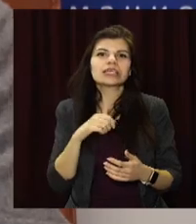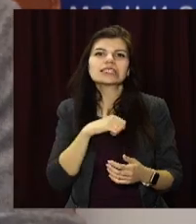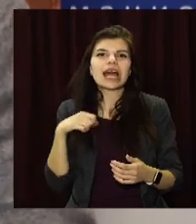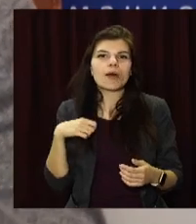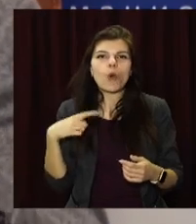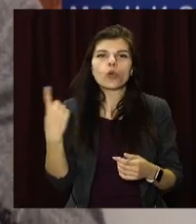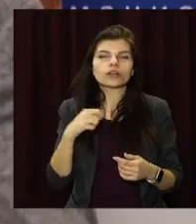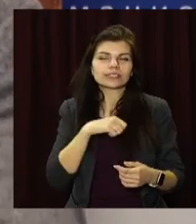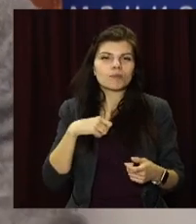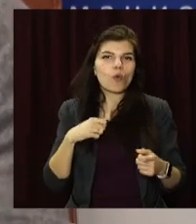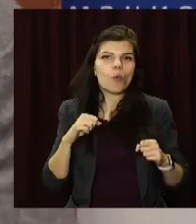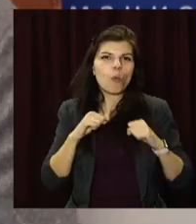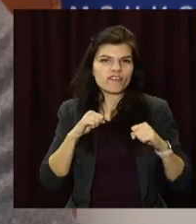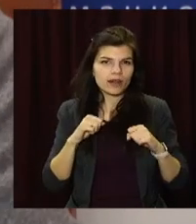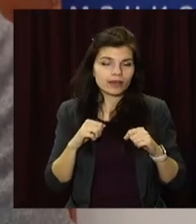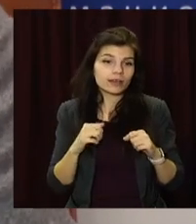самоуправління,